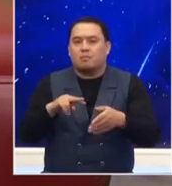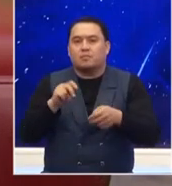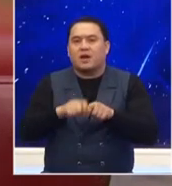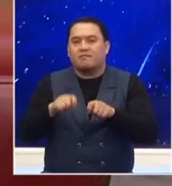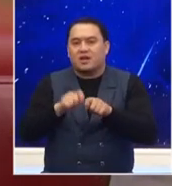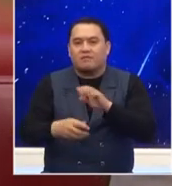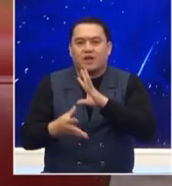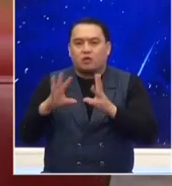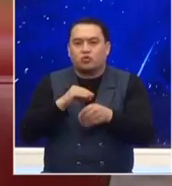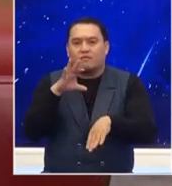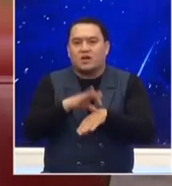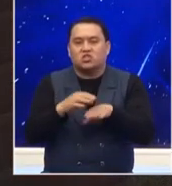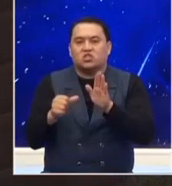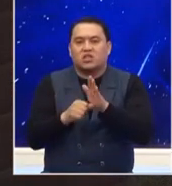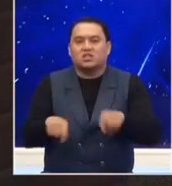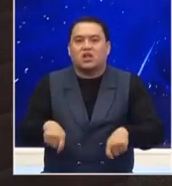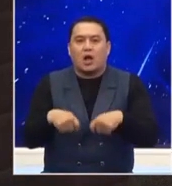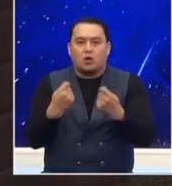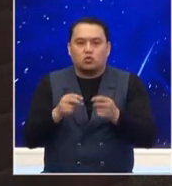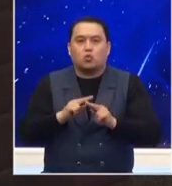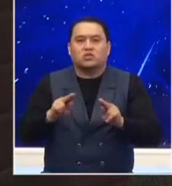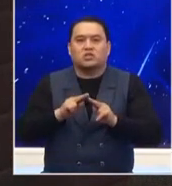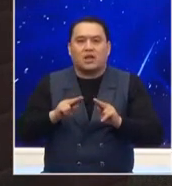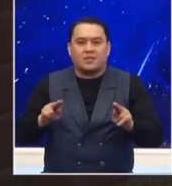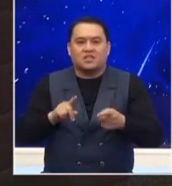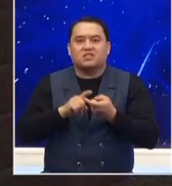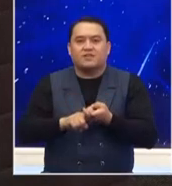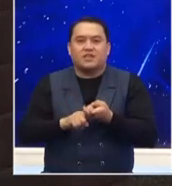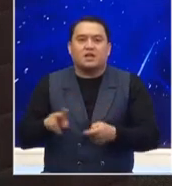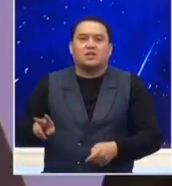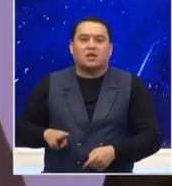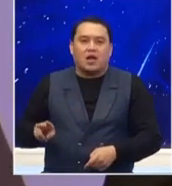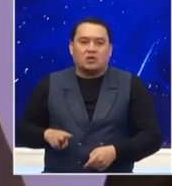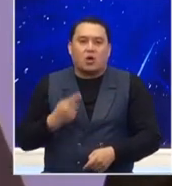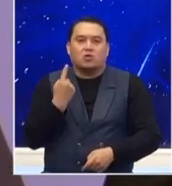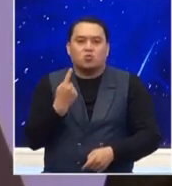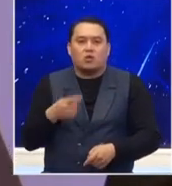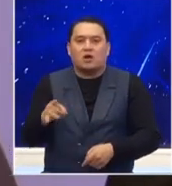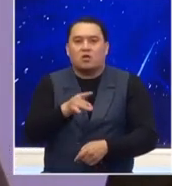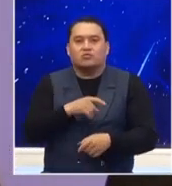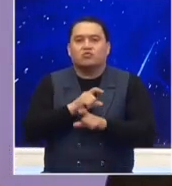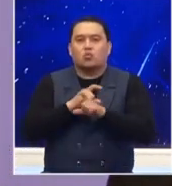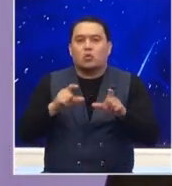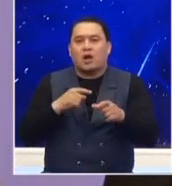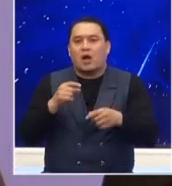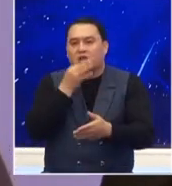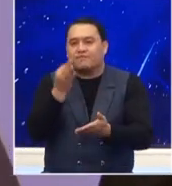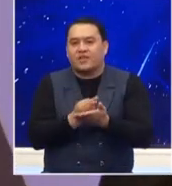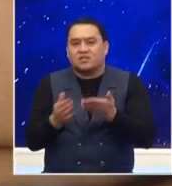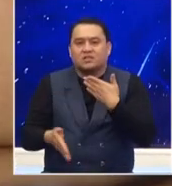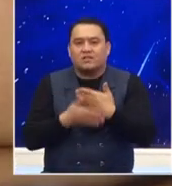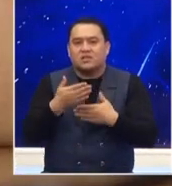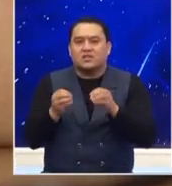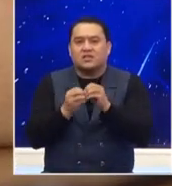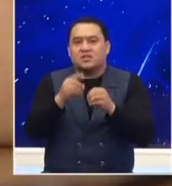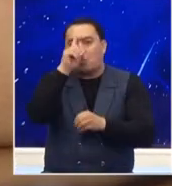в результате которых выявили 6 нарушений статуса учителей. В связи с этим директора одной из районных школ привлекли к ответственности.